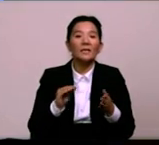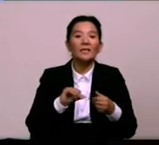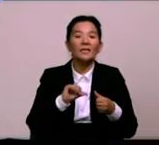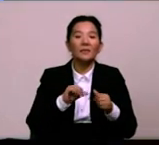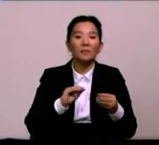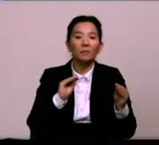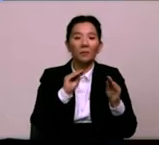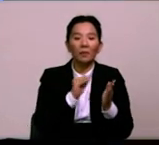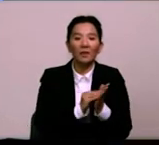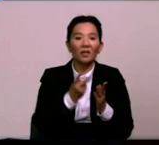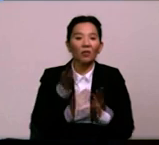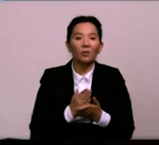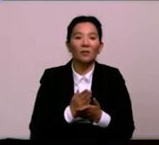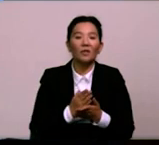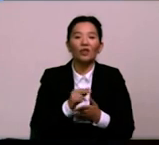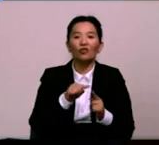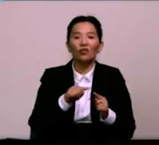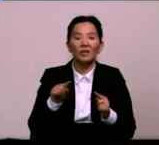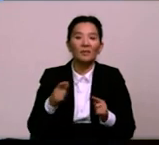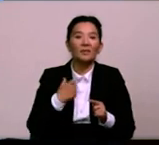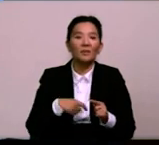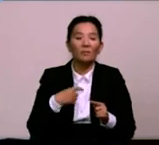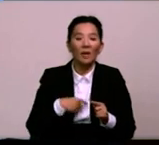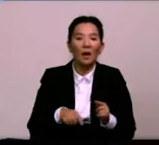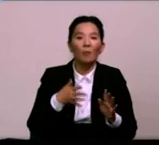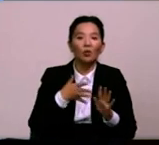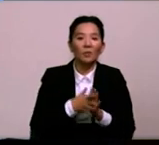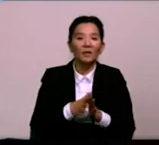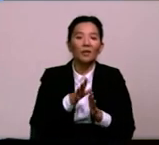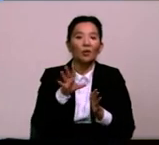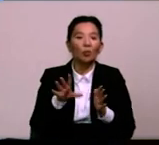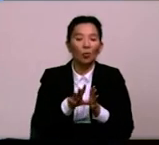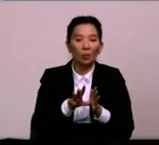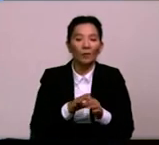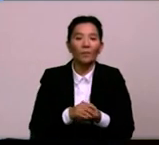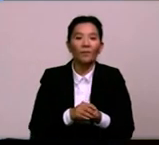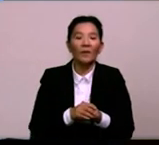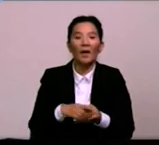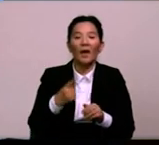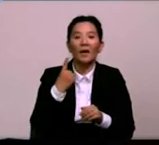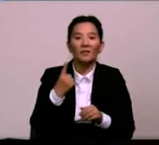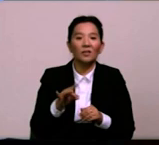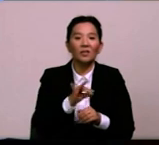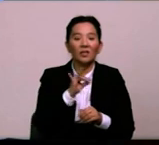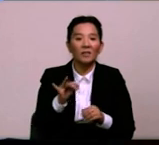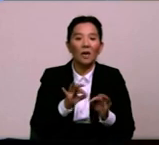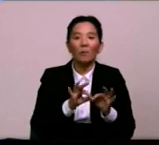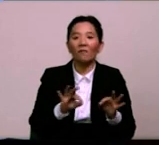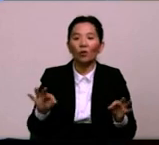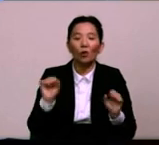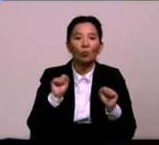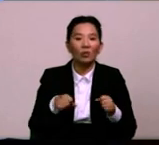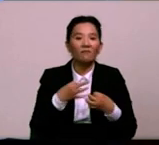закреплены два провода, способные через себя пропускать электрический ток. Один из проводов